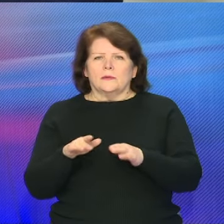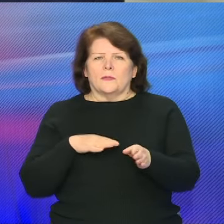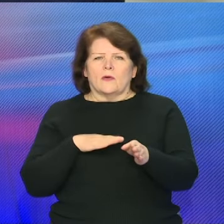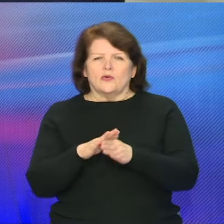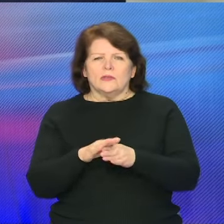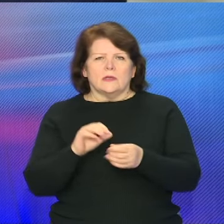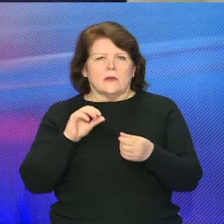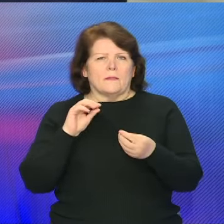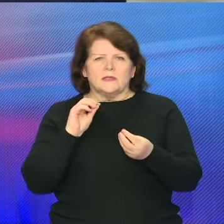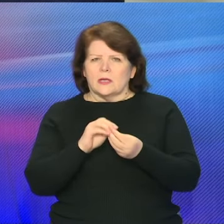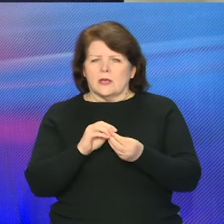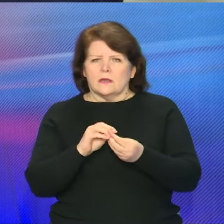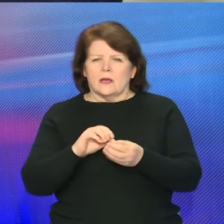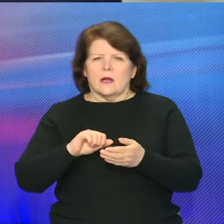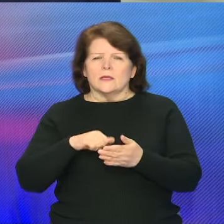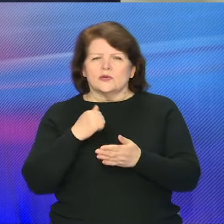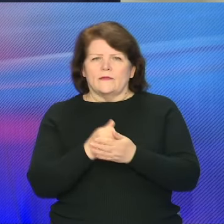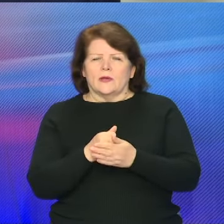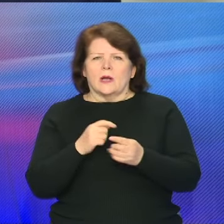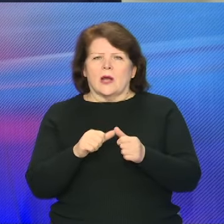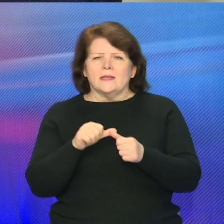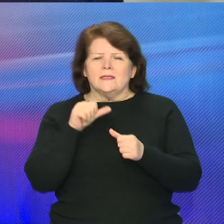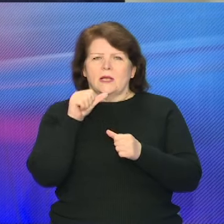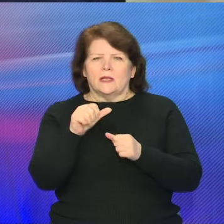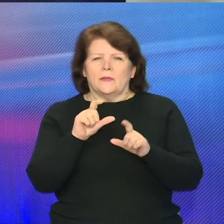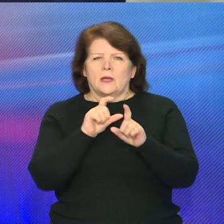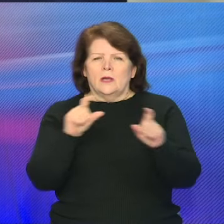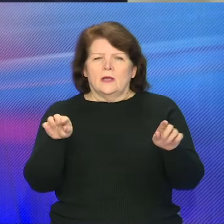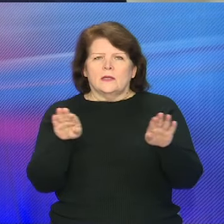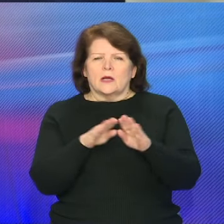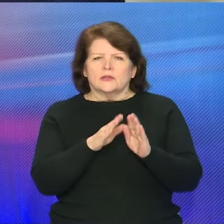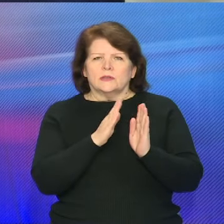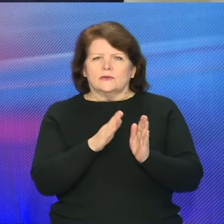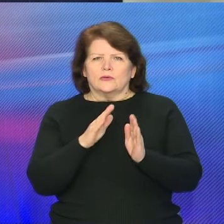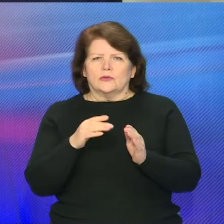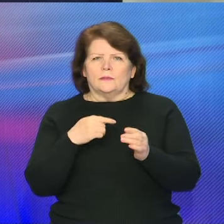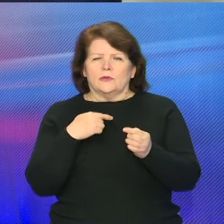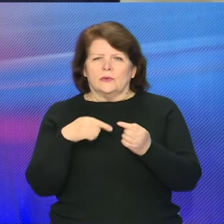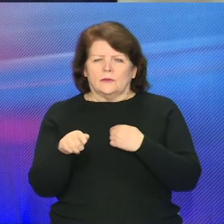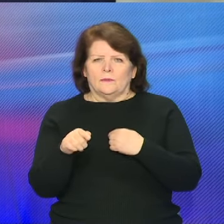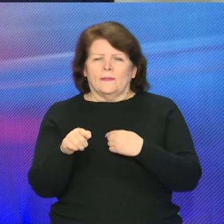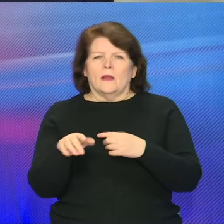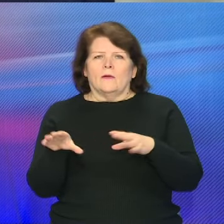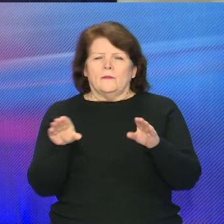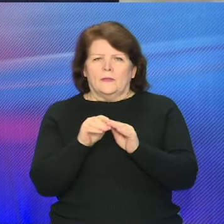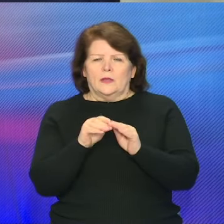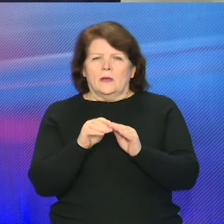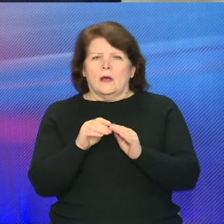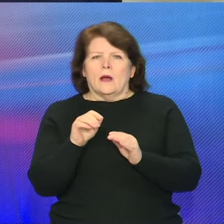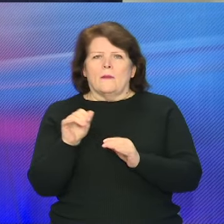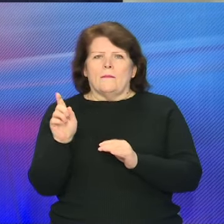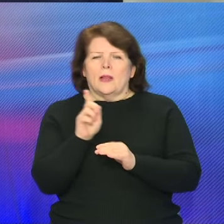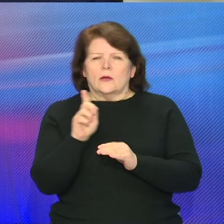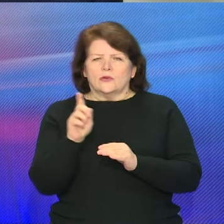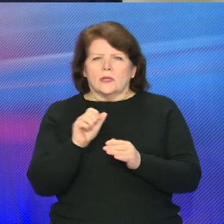на постоянной основе, как с отдельными ведомствами, так и с несколькими структурами одновременно. Белорусская атомная станция